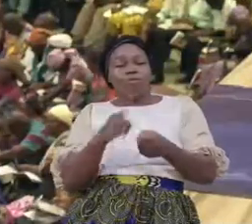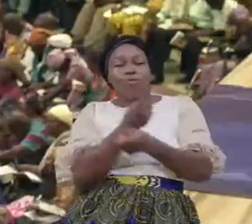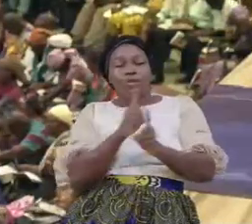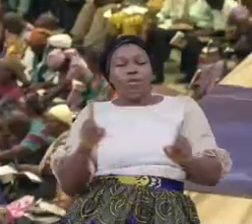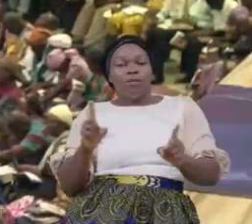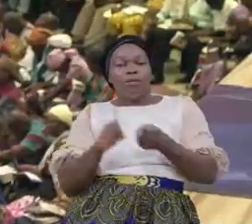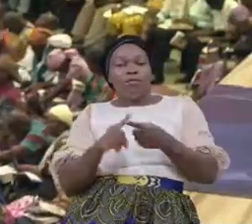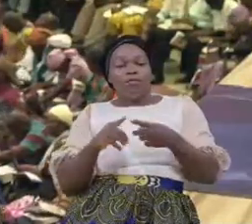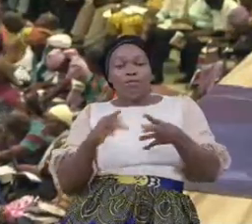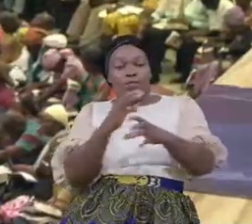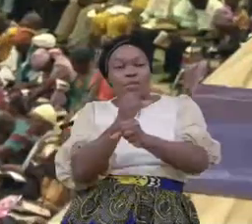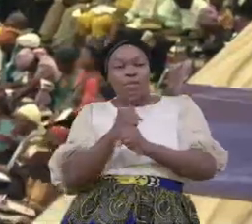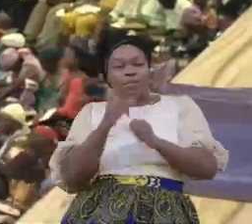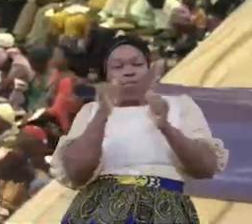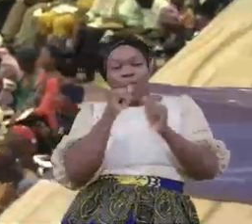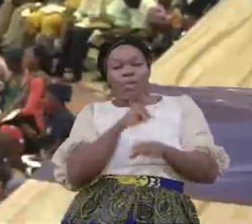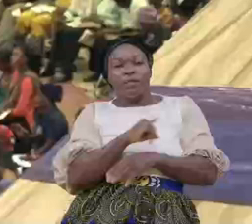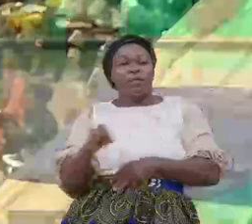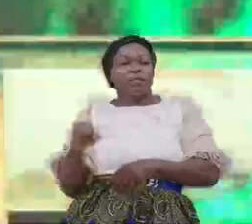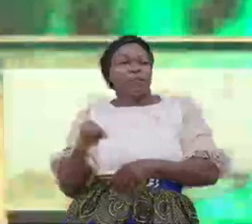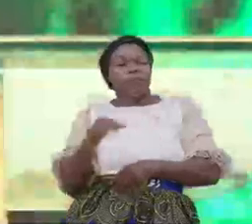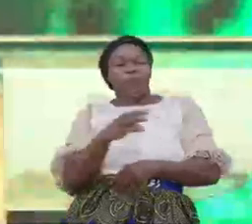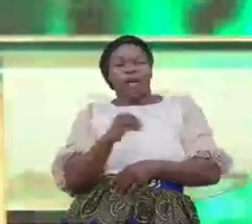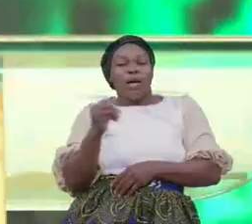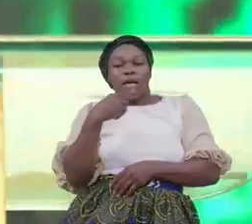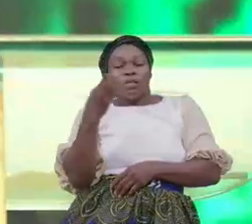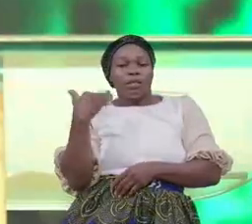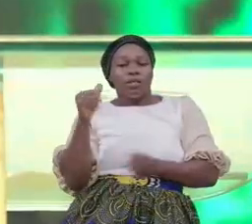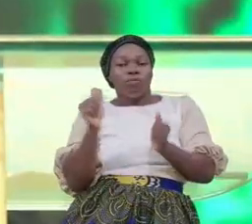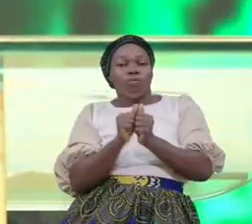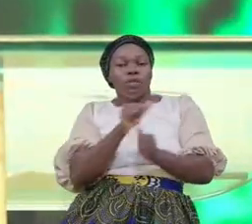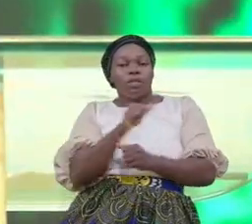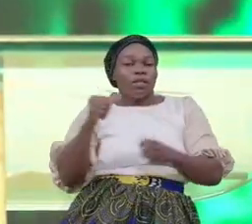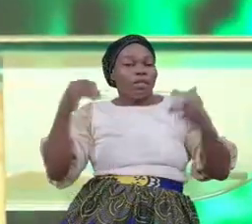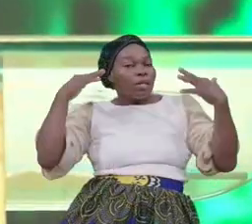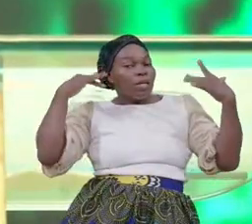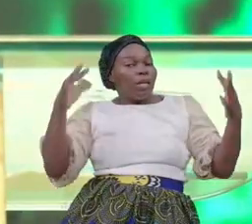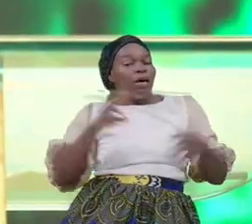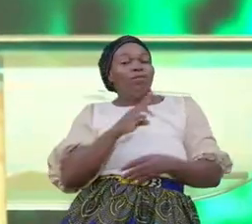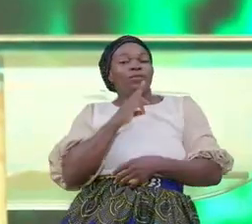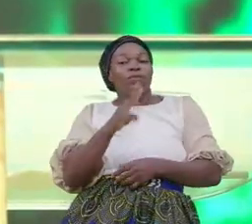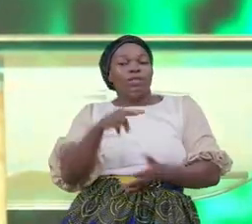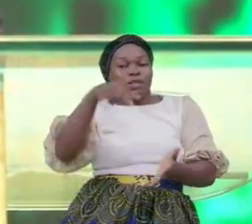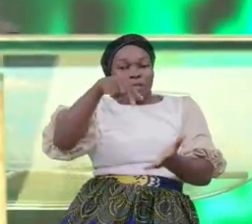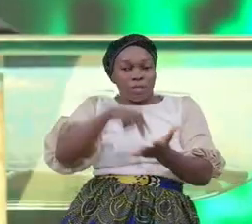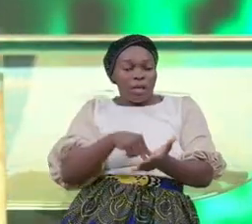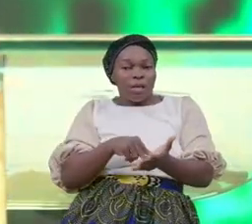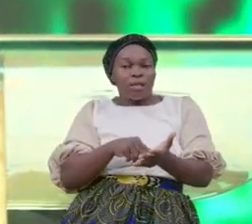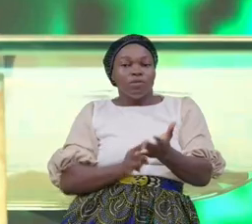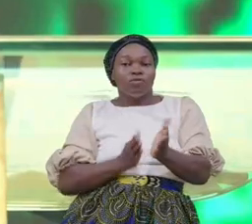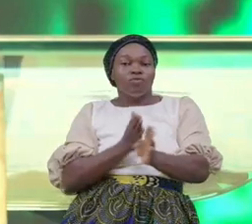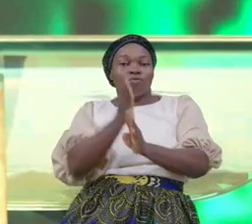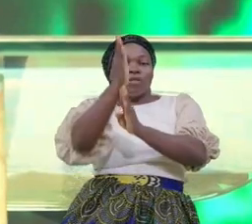pour recevoir mes bénédictions. Dis d'une voix forte, lève-toi droit sur tes